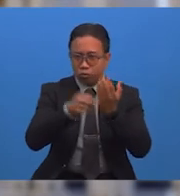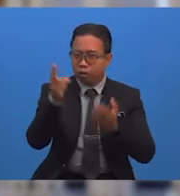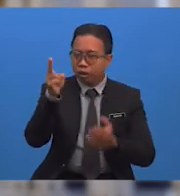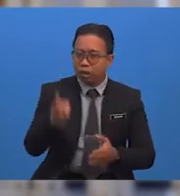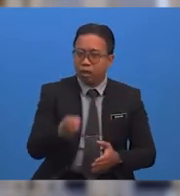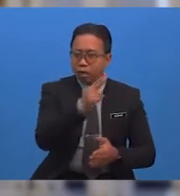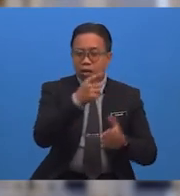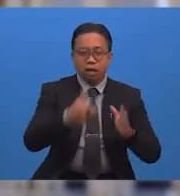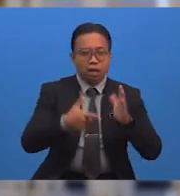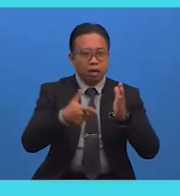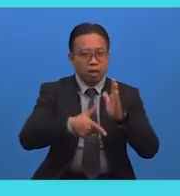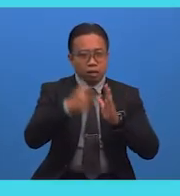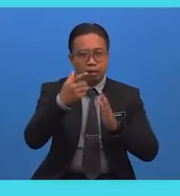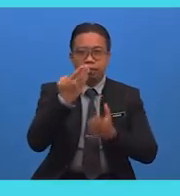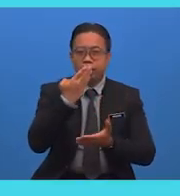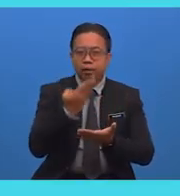halal lagi baik.